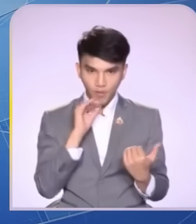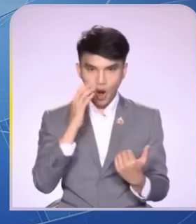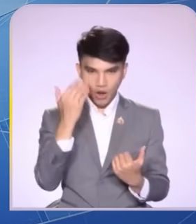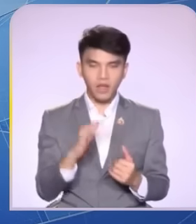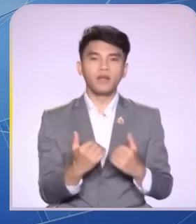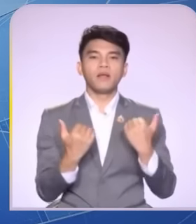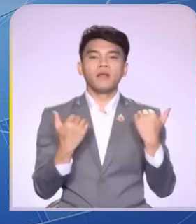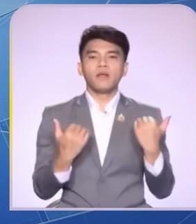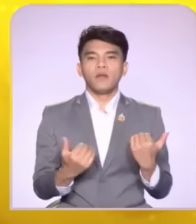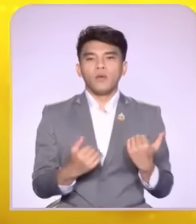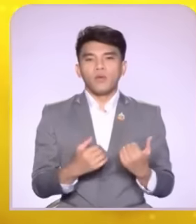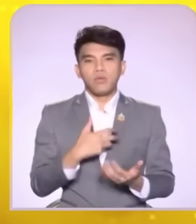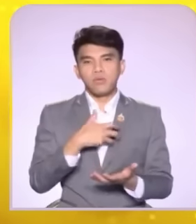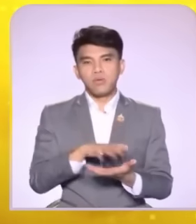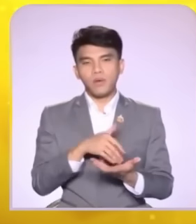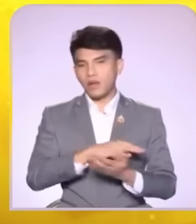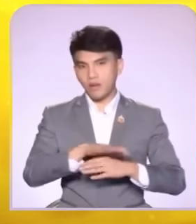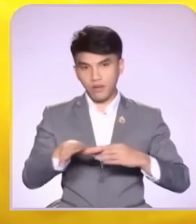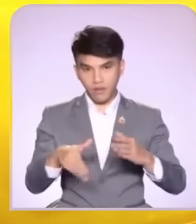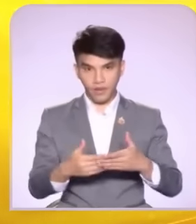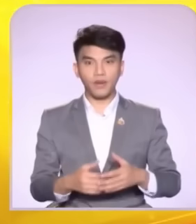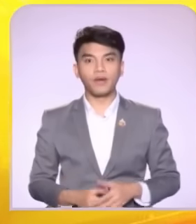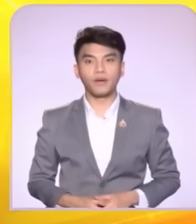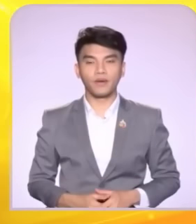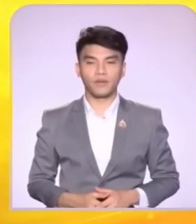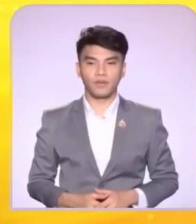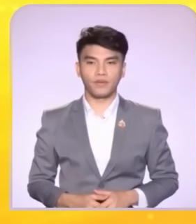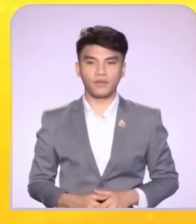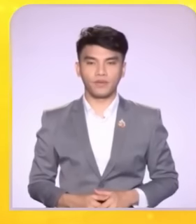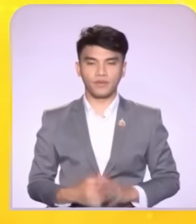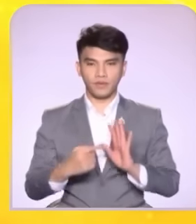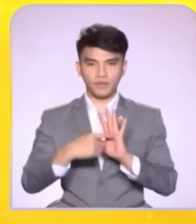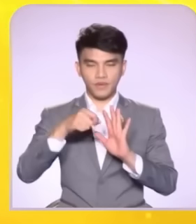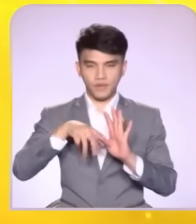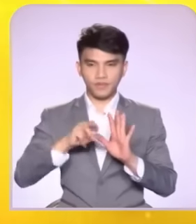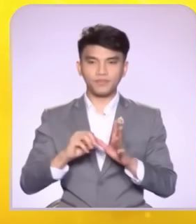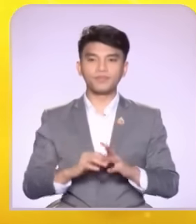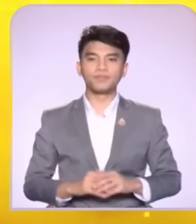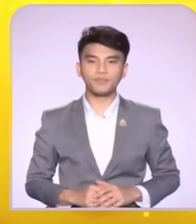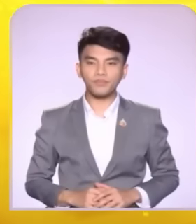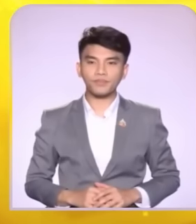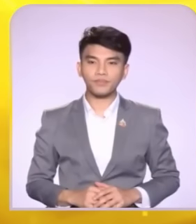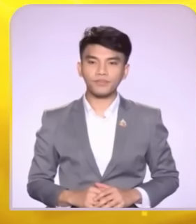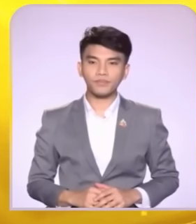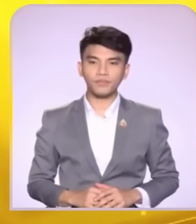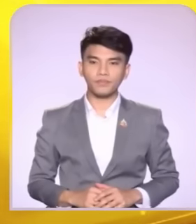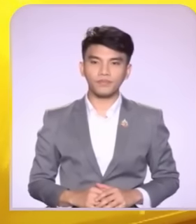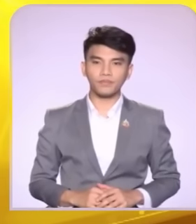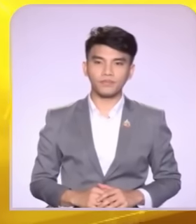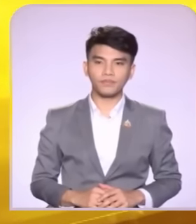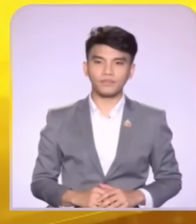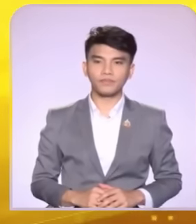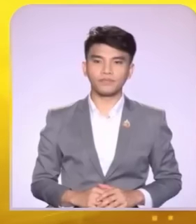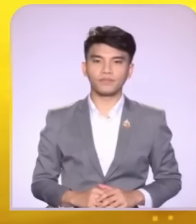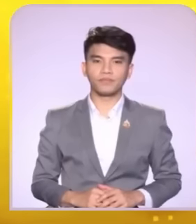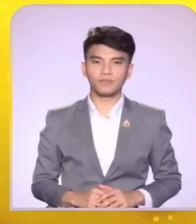ล้วก็กล่าวถึงกรณีนี้นะครับคุณผู้ชมครับเขาเปิดหน้าออกมาเองก็คือคุณแซมยุรนันท์นะฮะคุณผู้ชมส่วนอีกท่